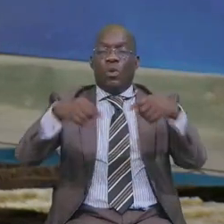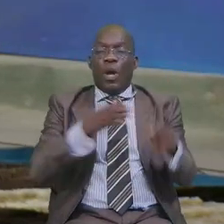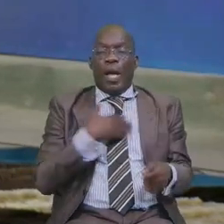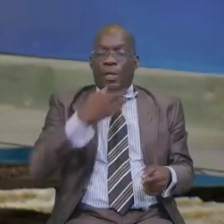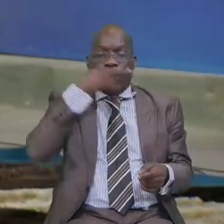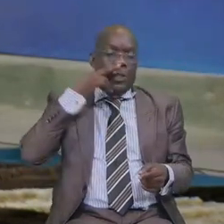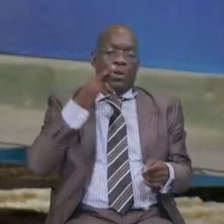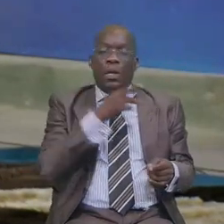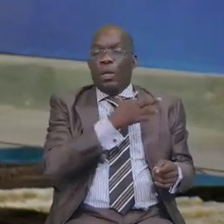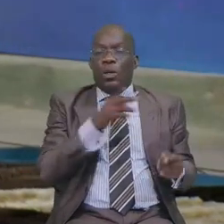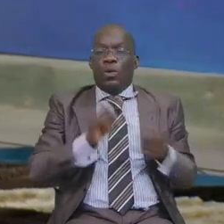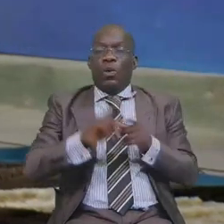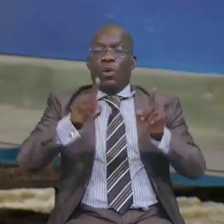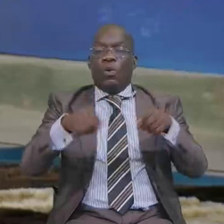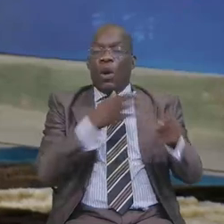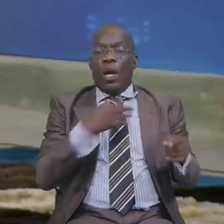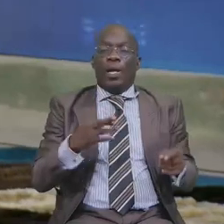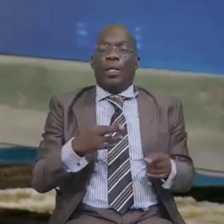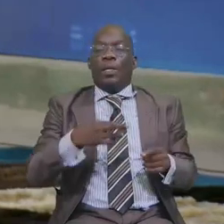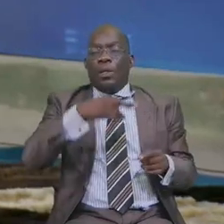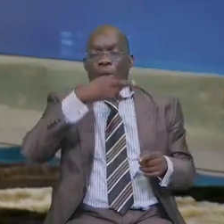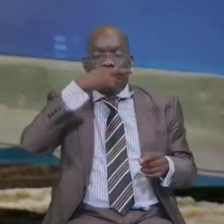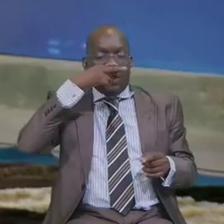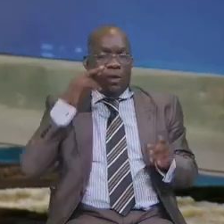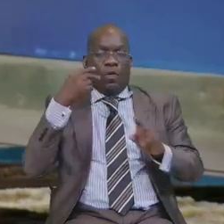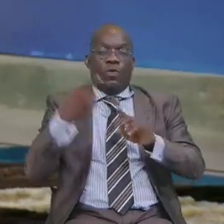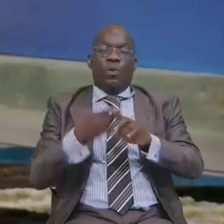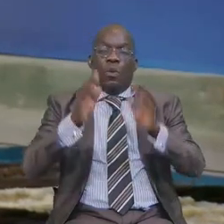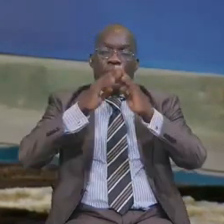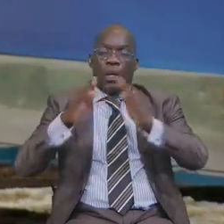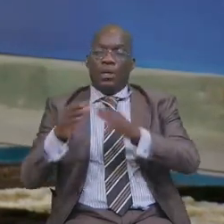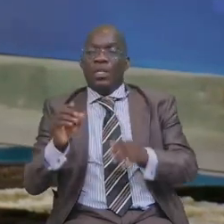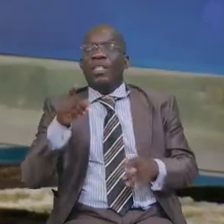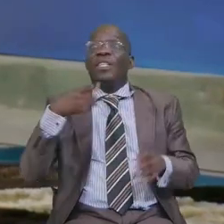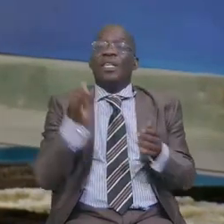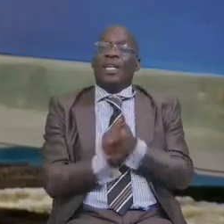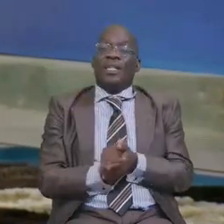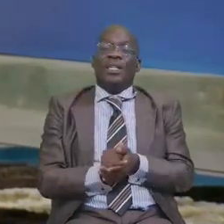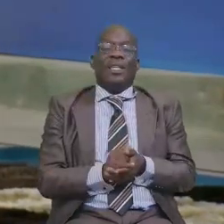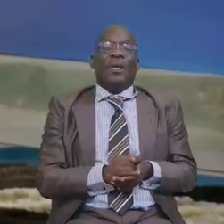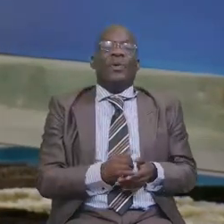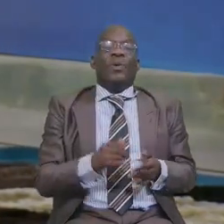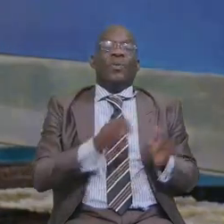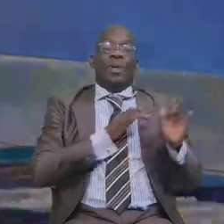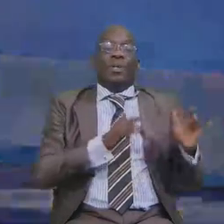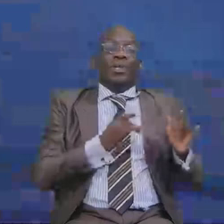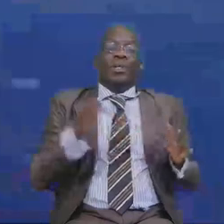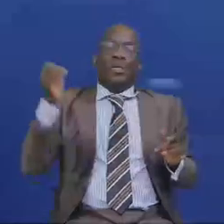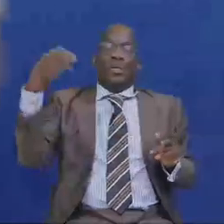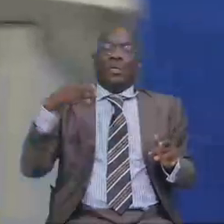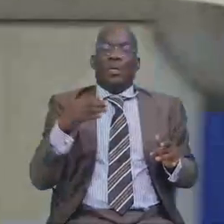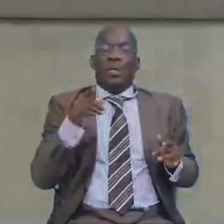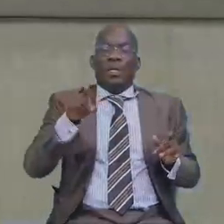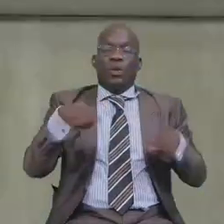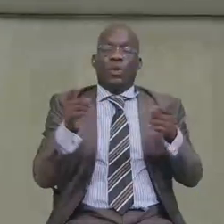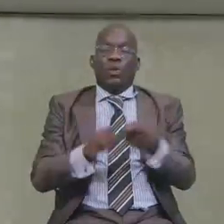d'aller voler des maisons. Et il dit, la miséricorde, la grâce sera toujours là. Et il va encore